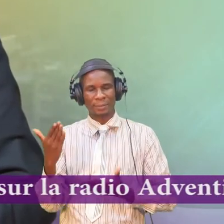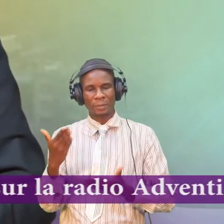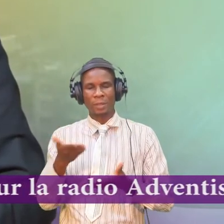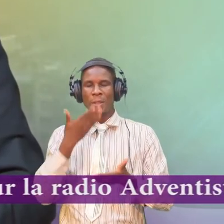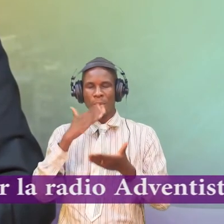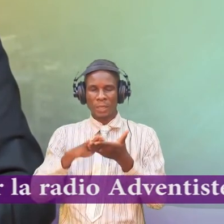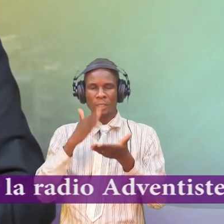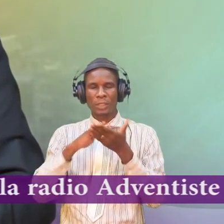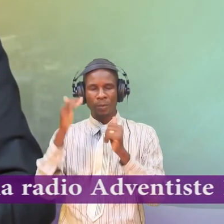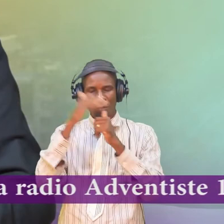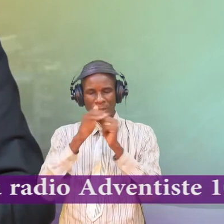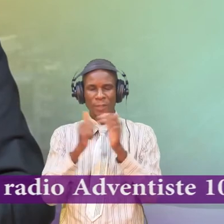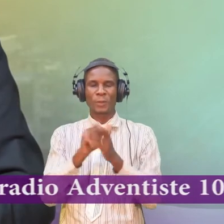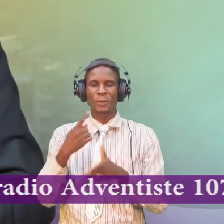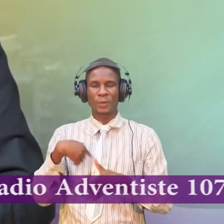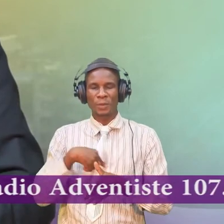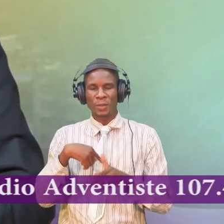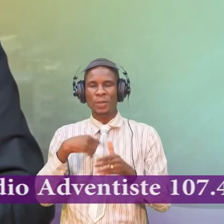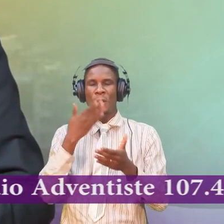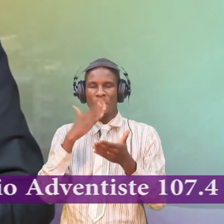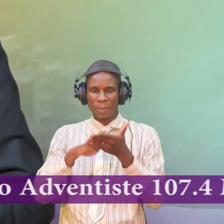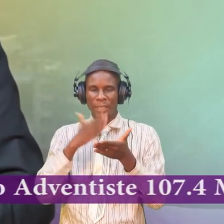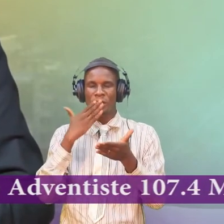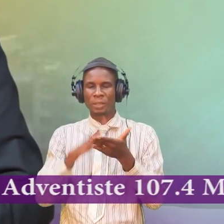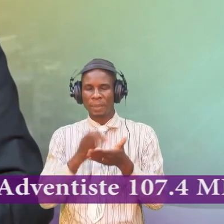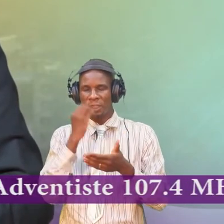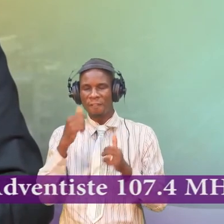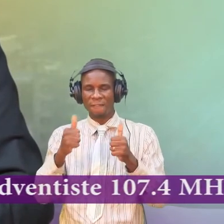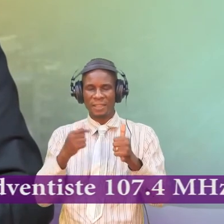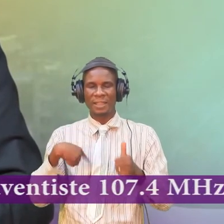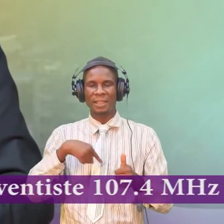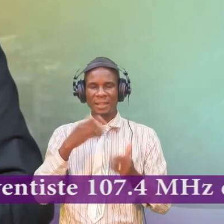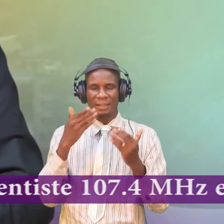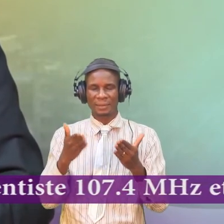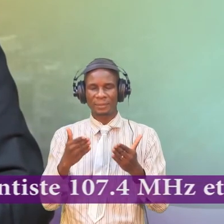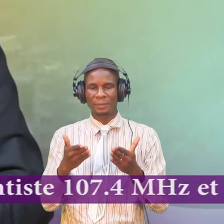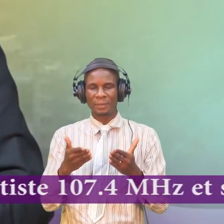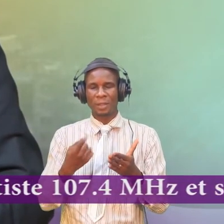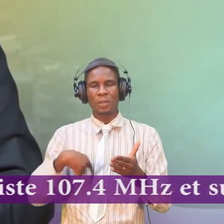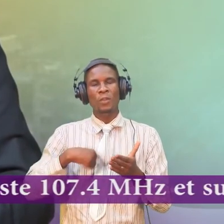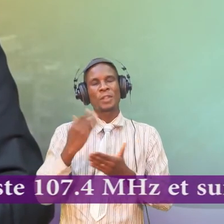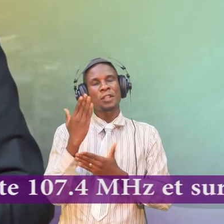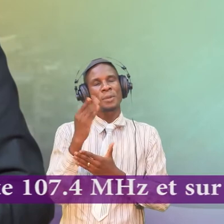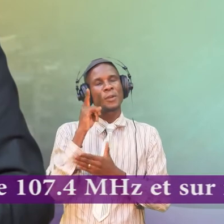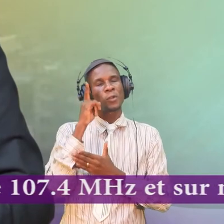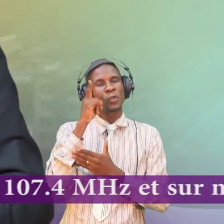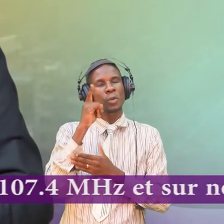yako. Asante kwa msamaha wa dhambi. Asante kwa uzima wa milele.